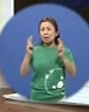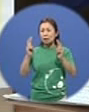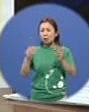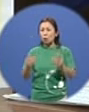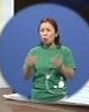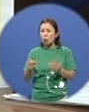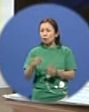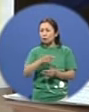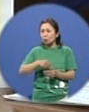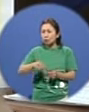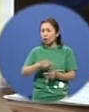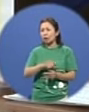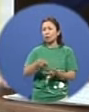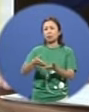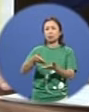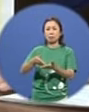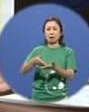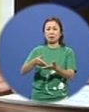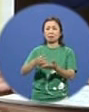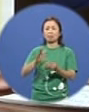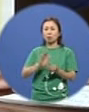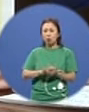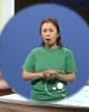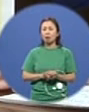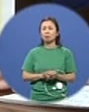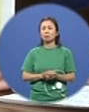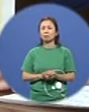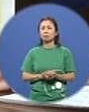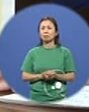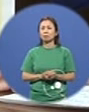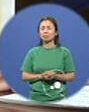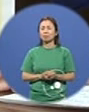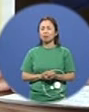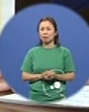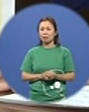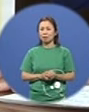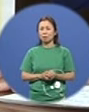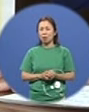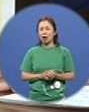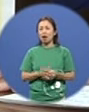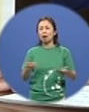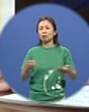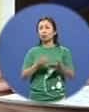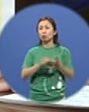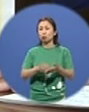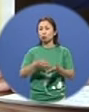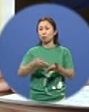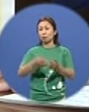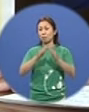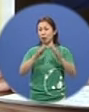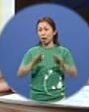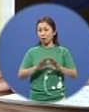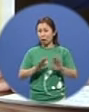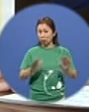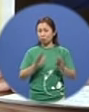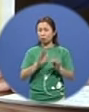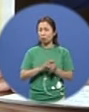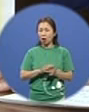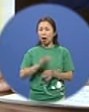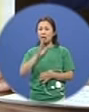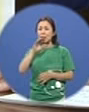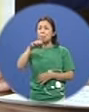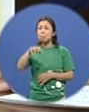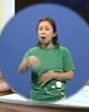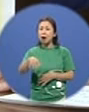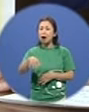教えてもらうはいそれから企業の県内の企業知るってこれはま就職説明会みたいなやつですねえそれから企業の現場